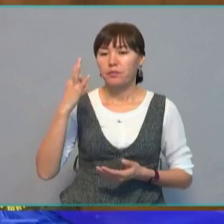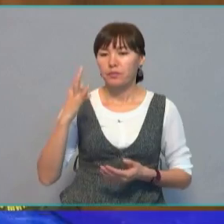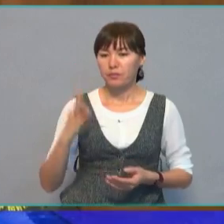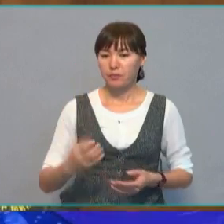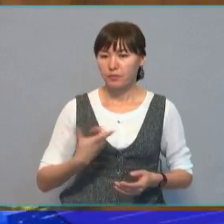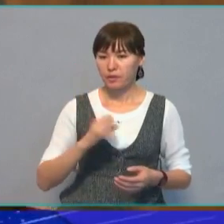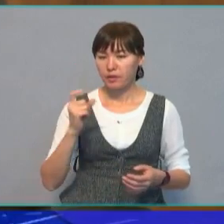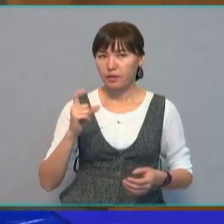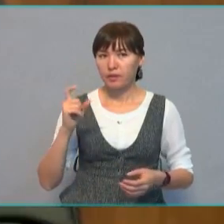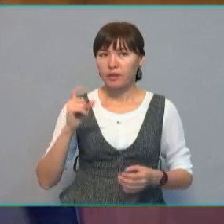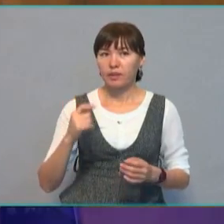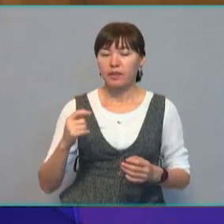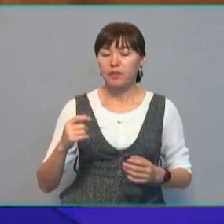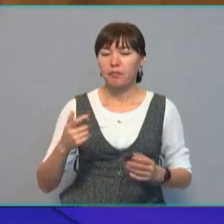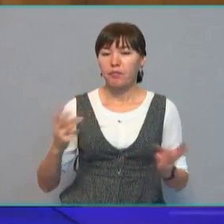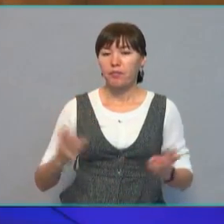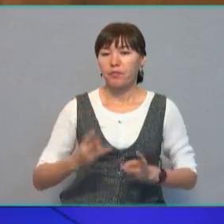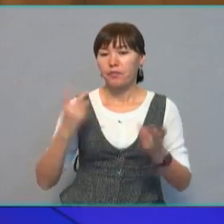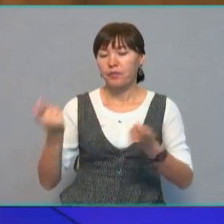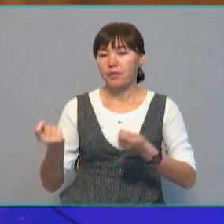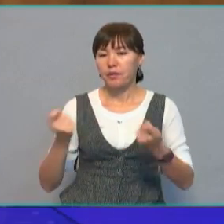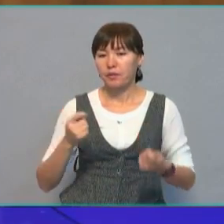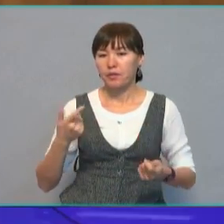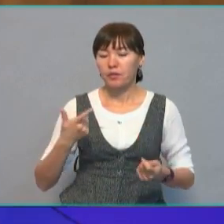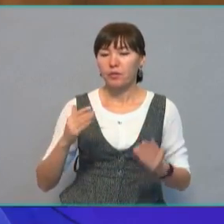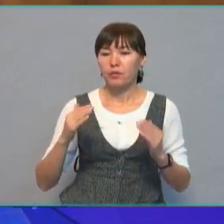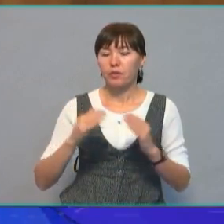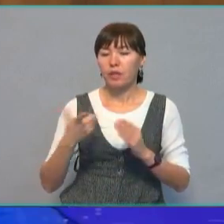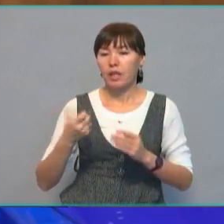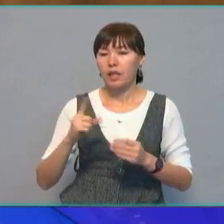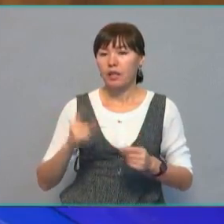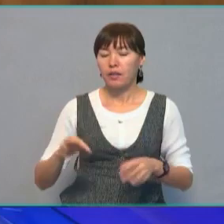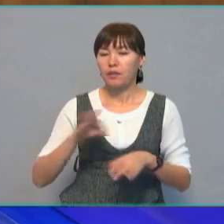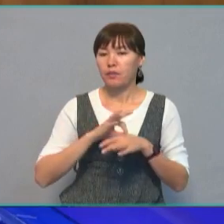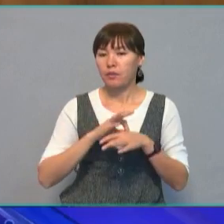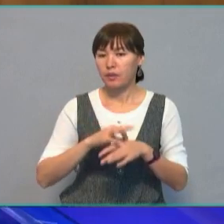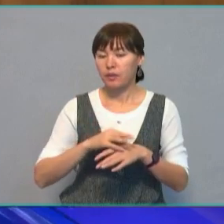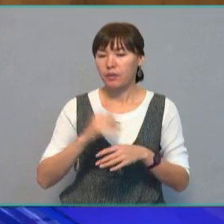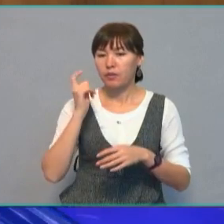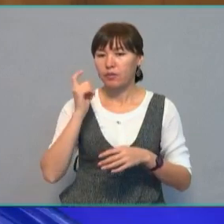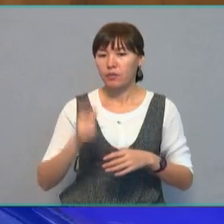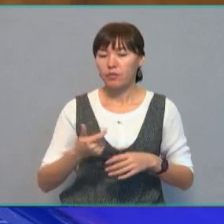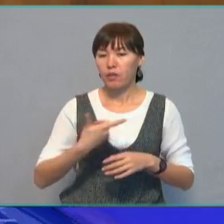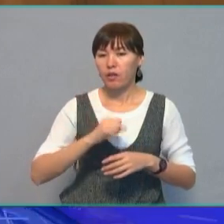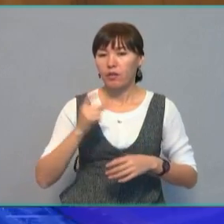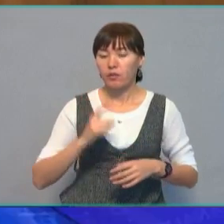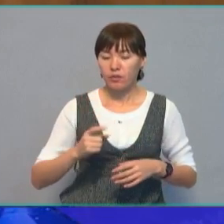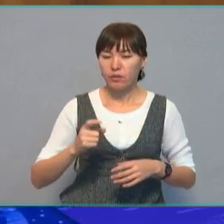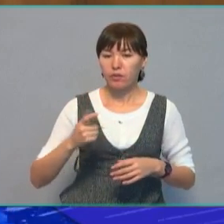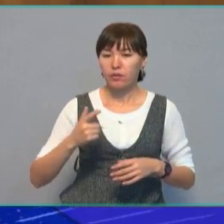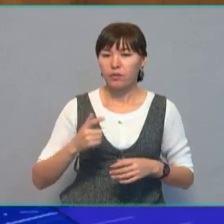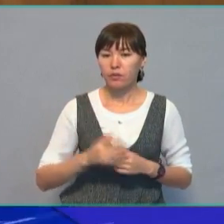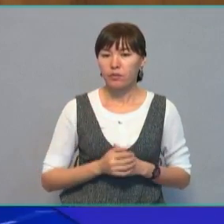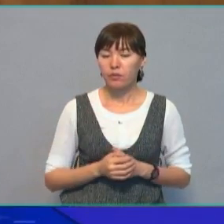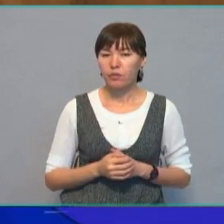асып газдандырылып жатыр. Қатты отыннан алып, бірдестен үйге газ кіргізілгеннен кейін адам газбен, тұрғындар